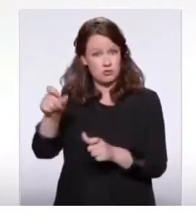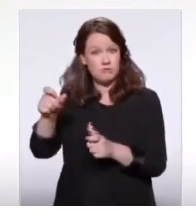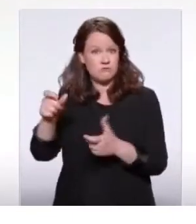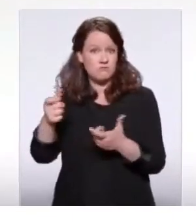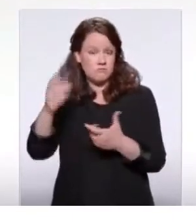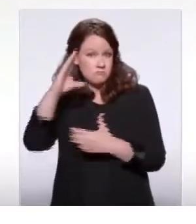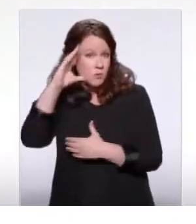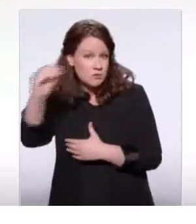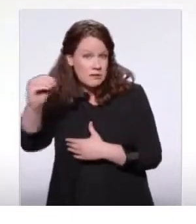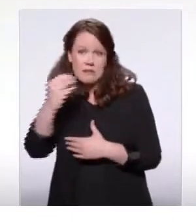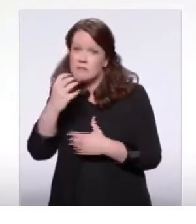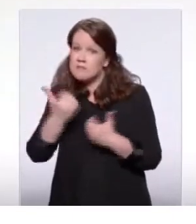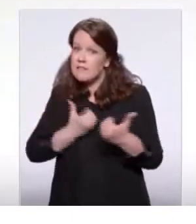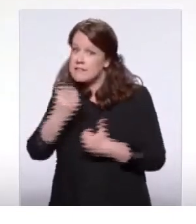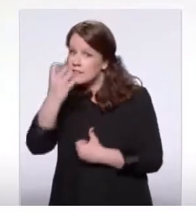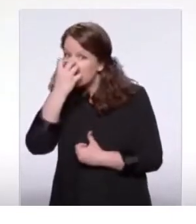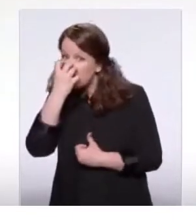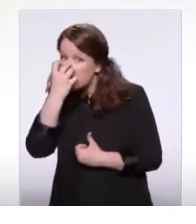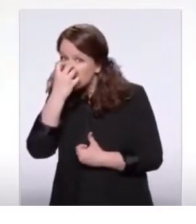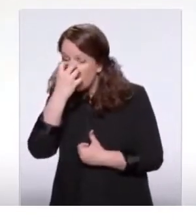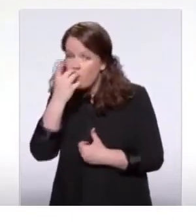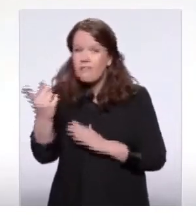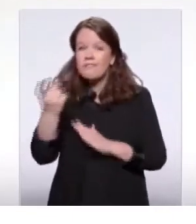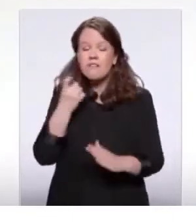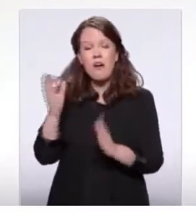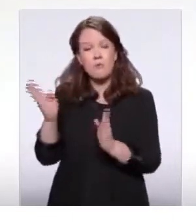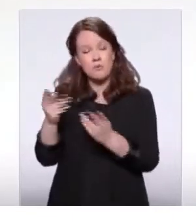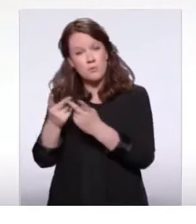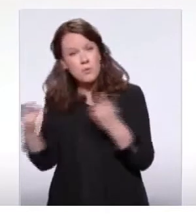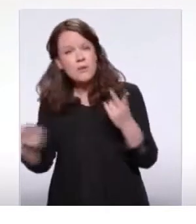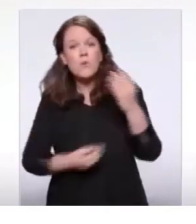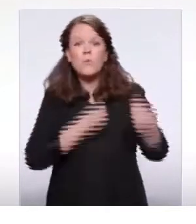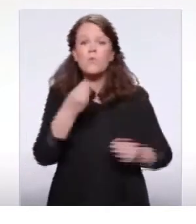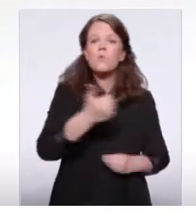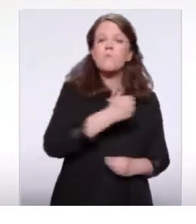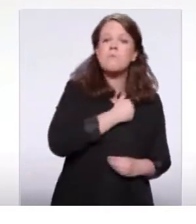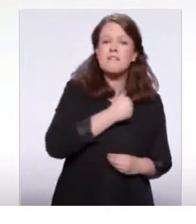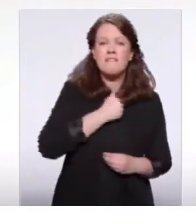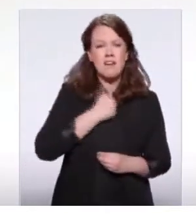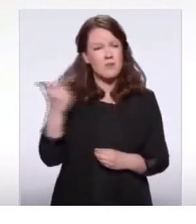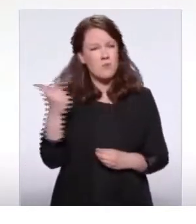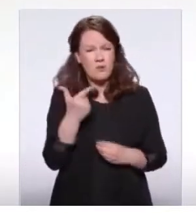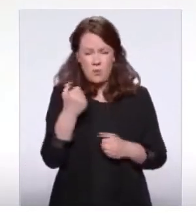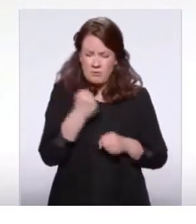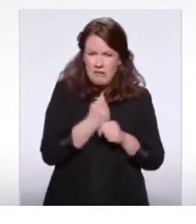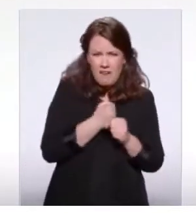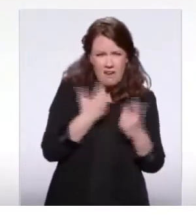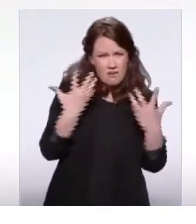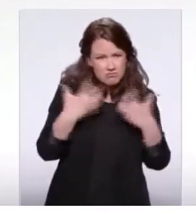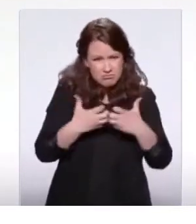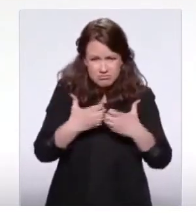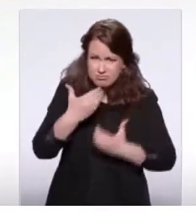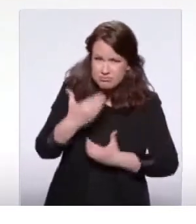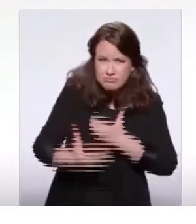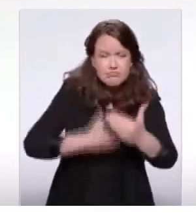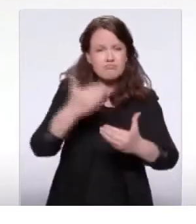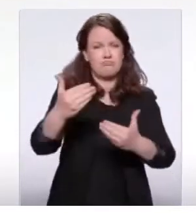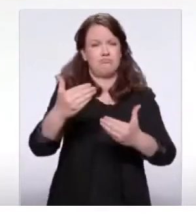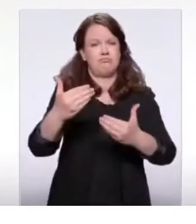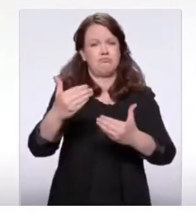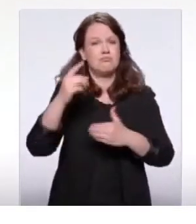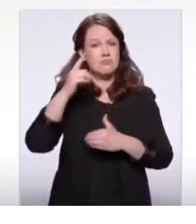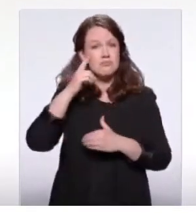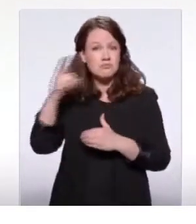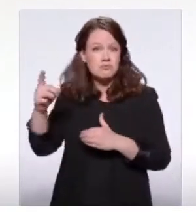comme secteur privé, agissent main dans la main, mutualisent les équipes, innovent, non seulement pour soigner les 28 malades du Covid à